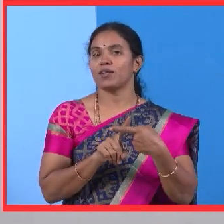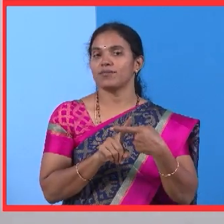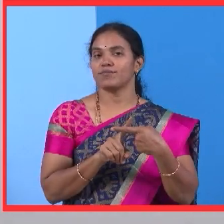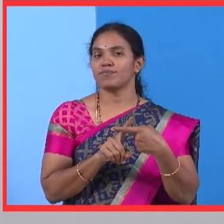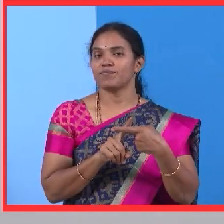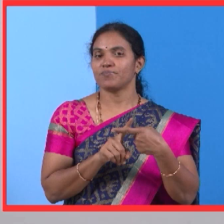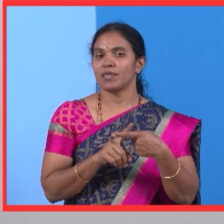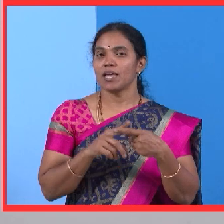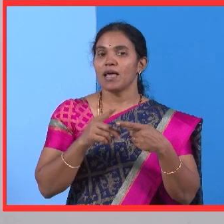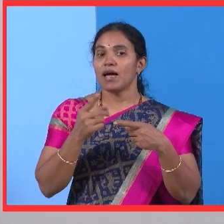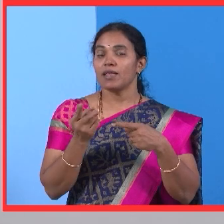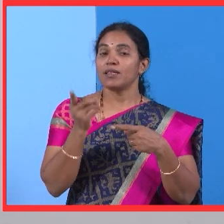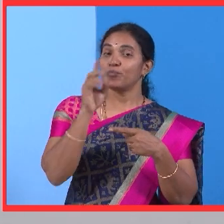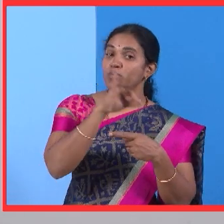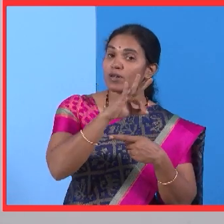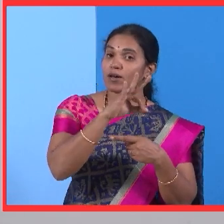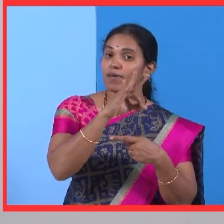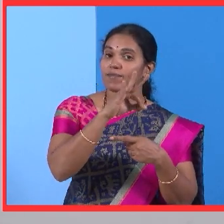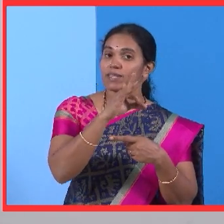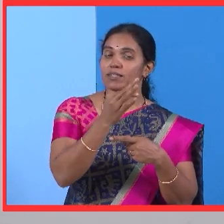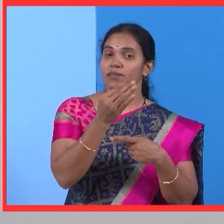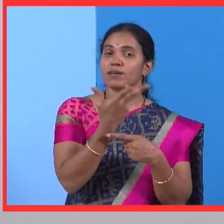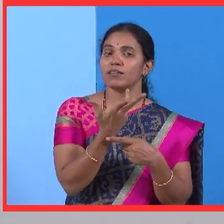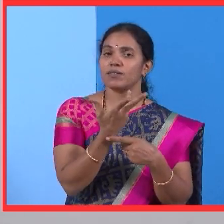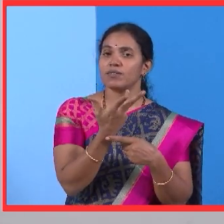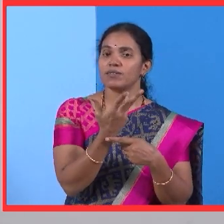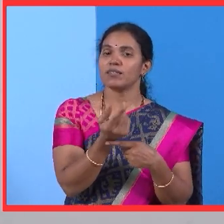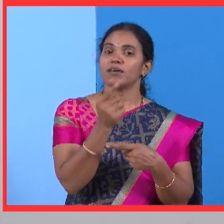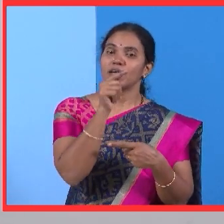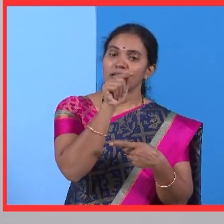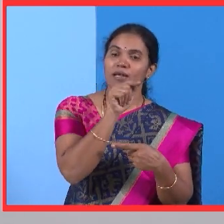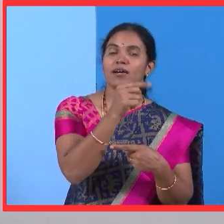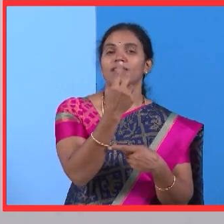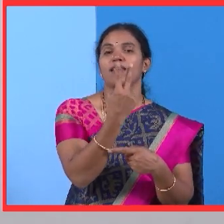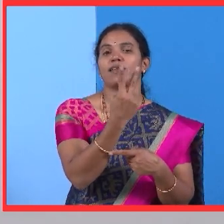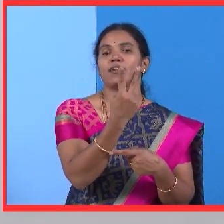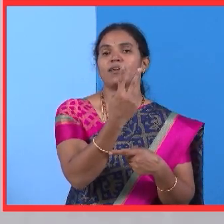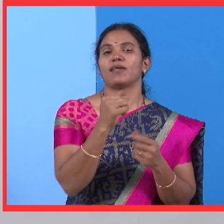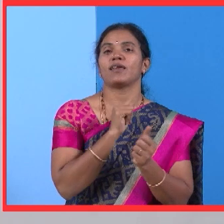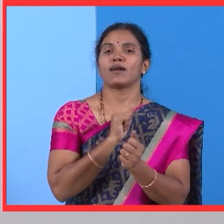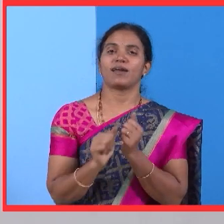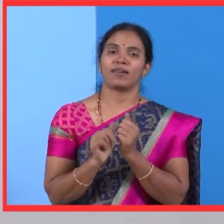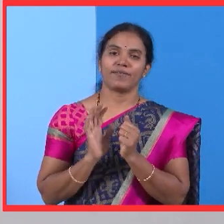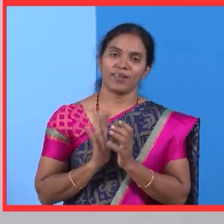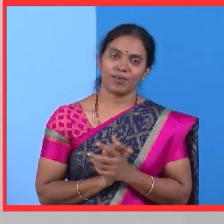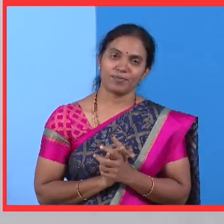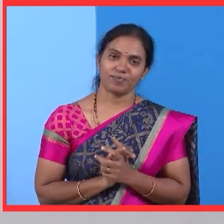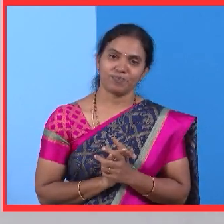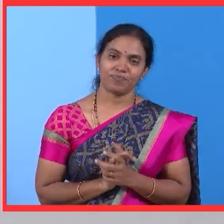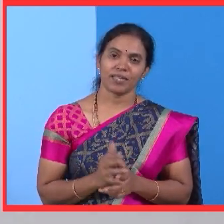இந்த கூட்டுத்தொகையிலிருந்து மூன்றாவது நெடுப்புள்ளியின் எக்ஸ் ஆயத்தொலைவை கழிக்க வேண்டும் மைனஸ் 2